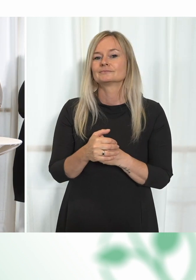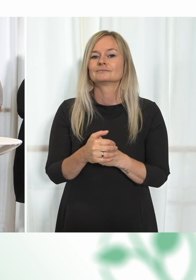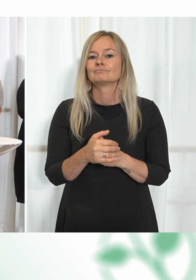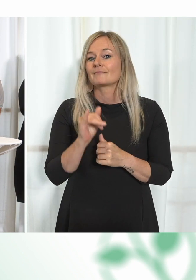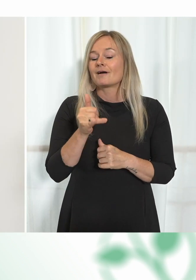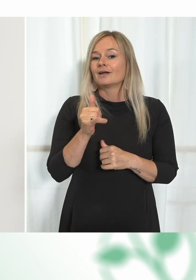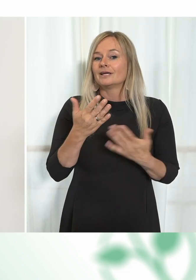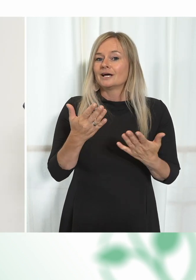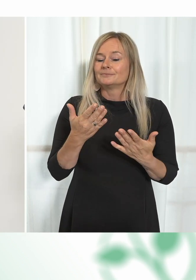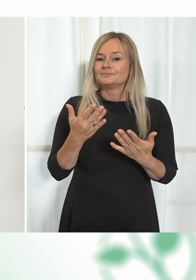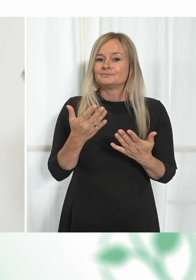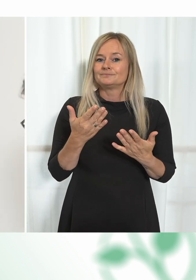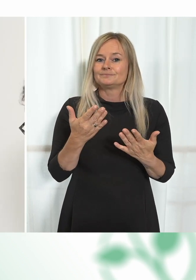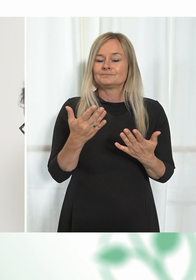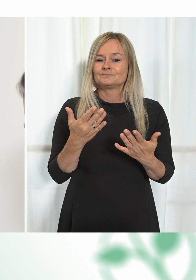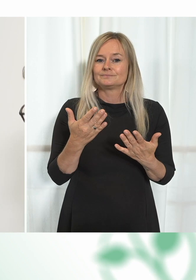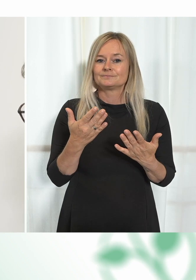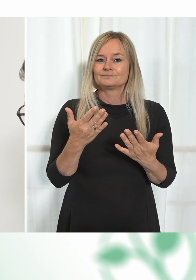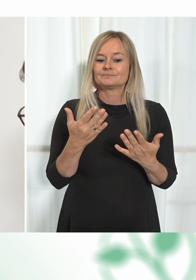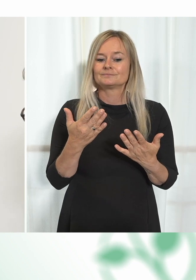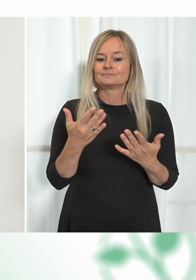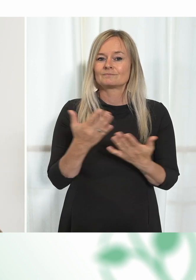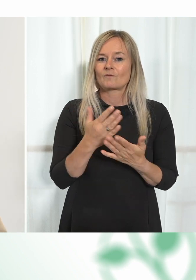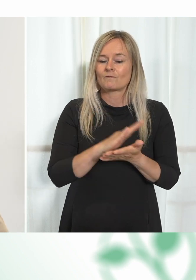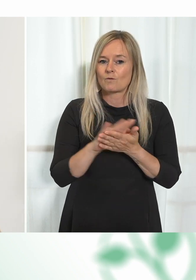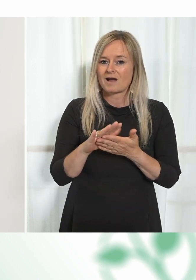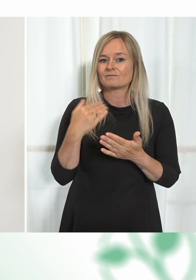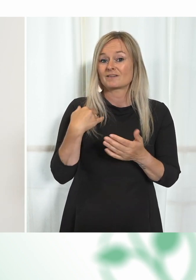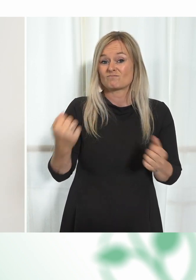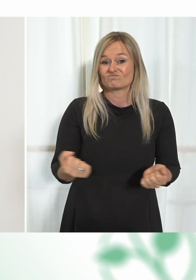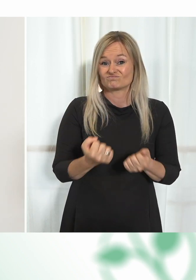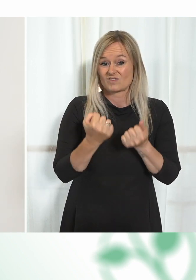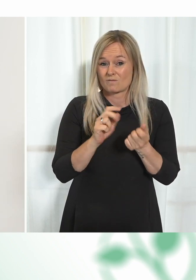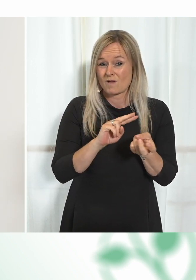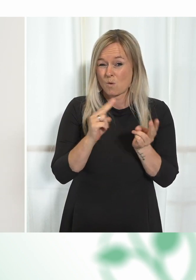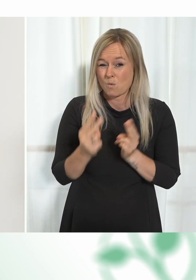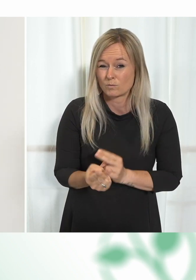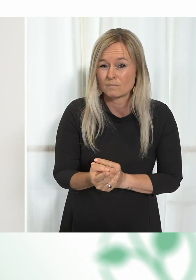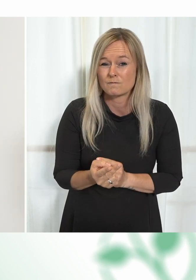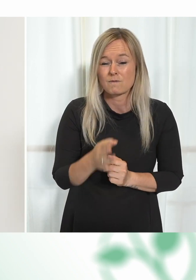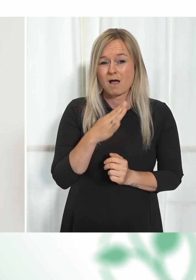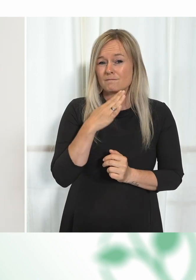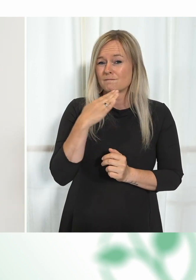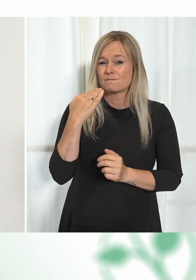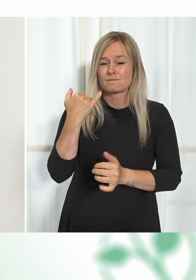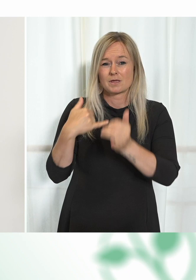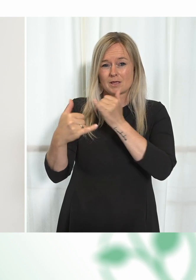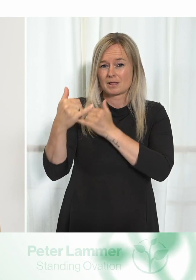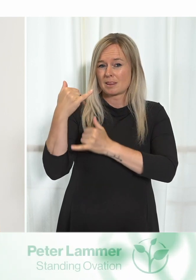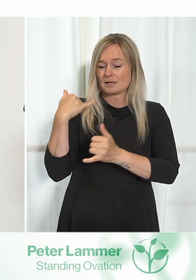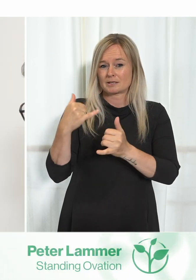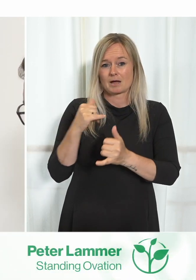Ja, wo anfangen? Ich habe einen sehr schweren Unfall gehabt, liegt viele Jahre zurück,